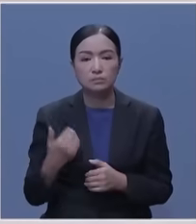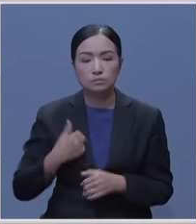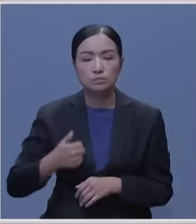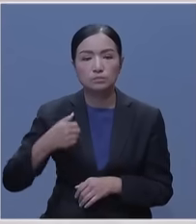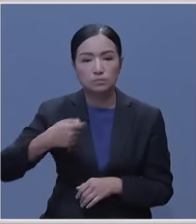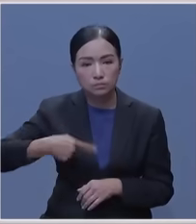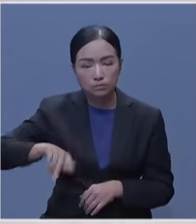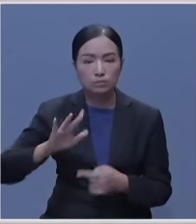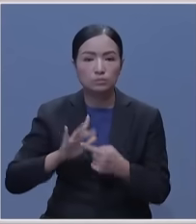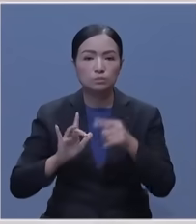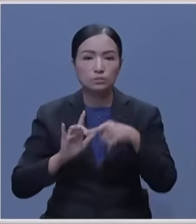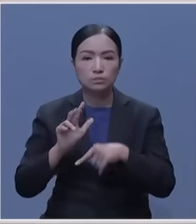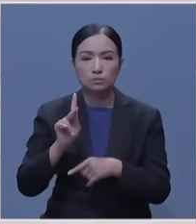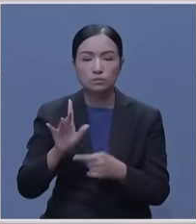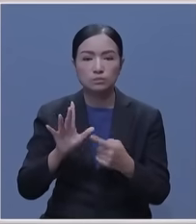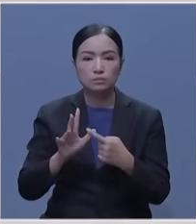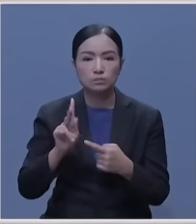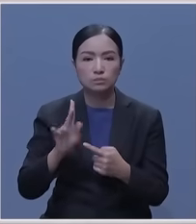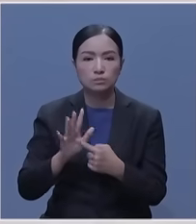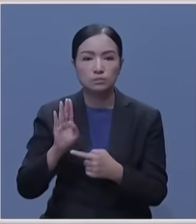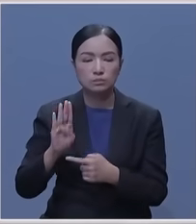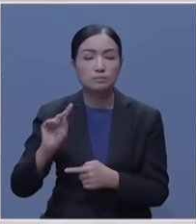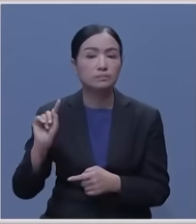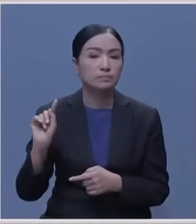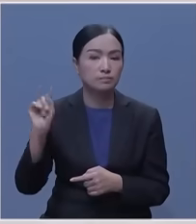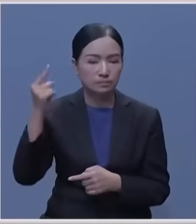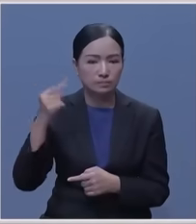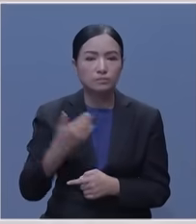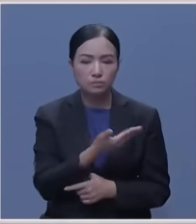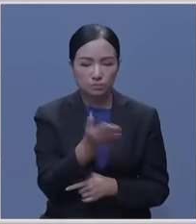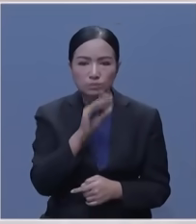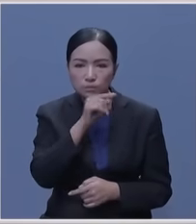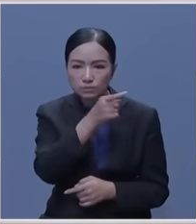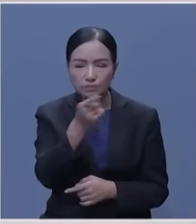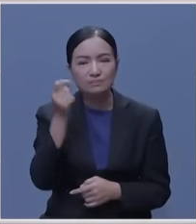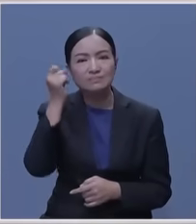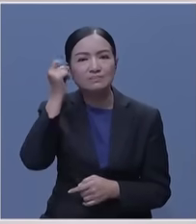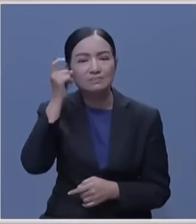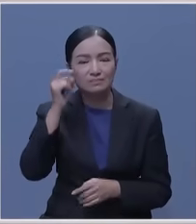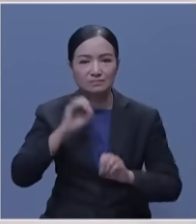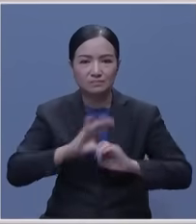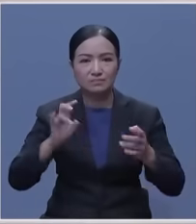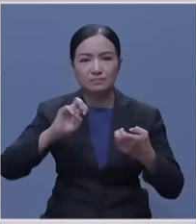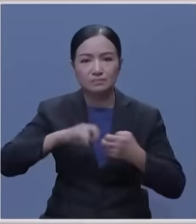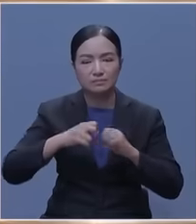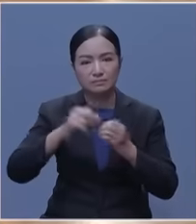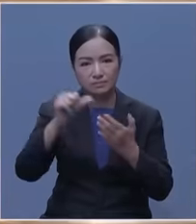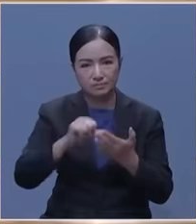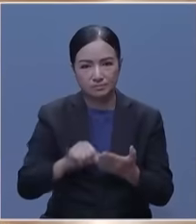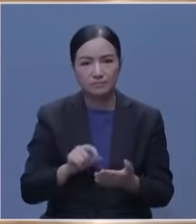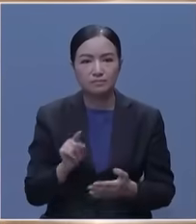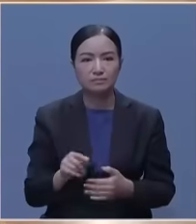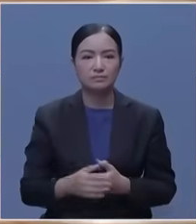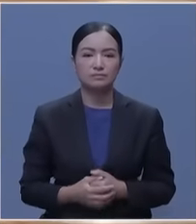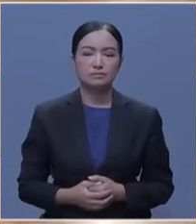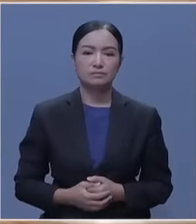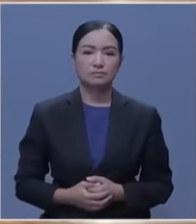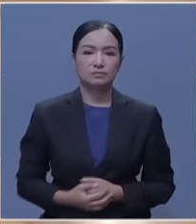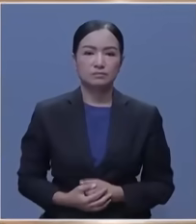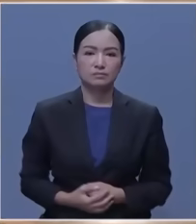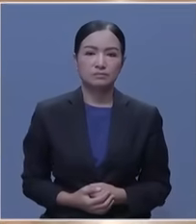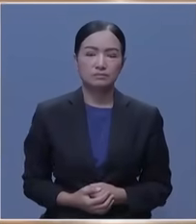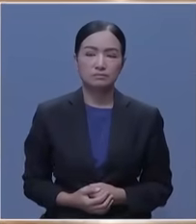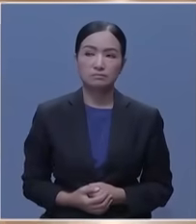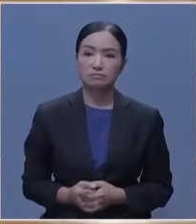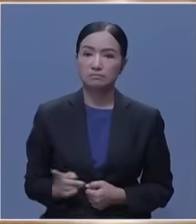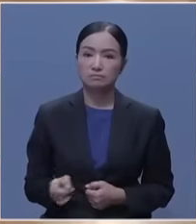ราจะต้องพูดคุยเรื่องนี้กันให้เข้าใจถึงท้องแท้แล้วก็กำจัดปัญหานี้ออกไป นี่อย่างที่คุณจ